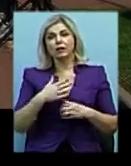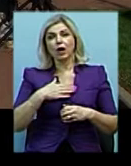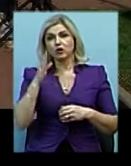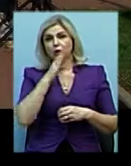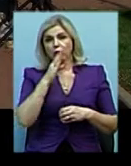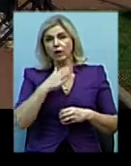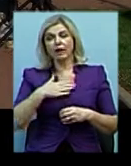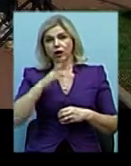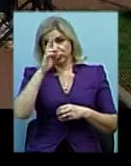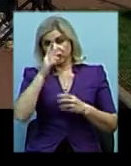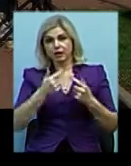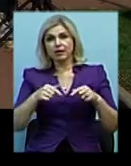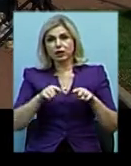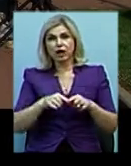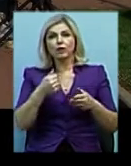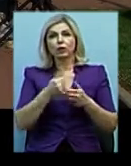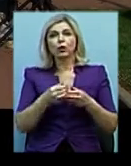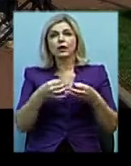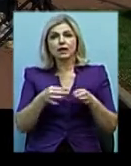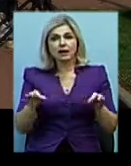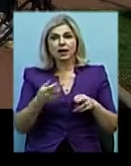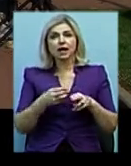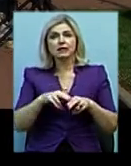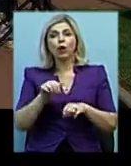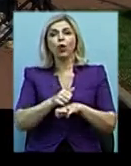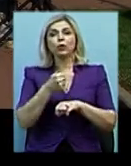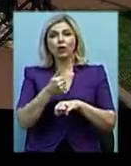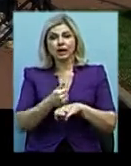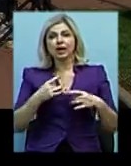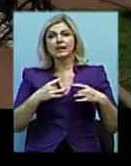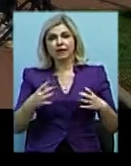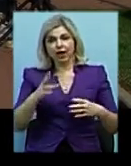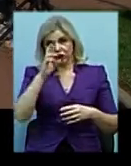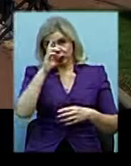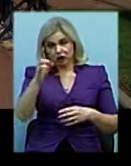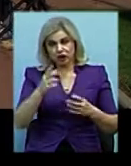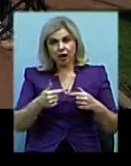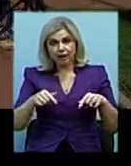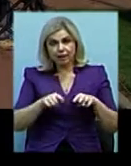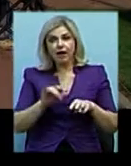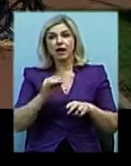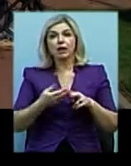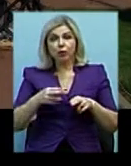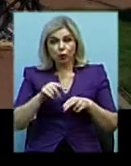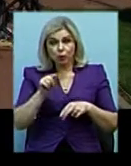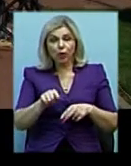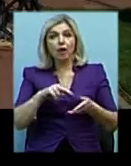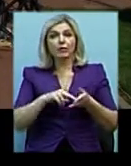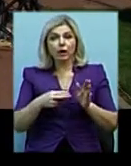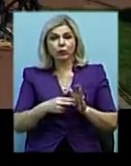нашої держави, до незалежності. Це головне свято держави. І тому плануємо, що пройде